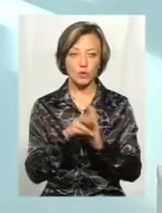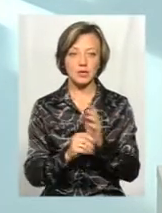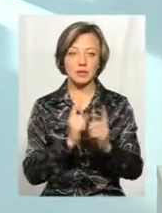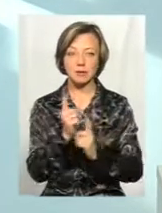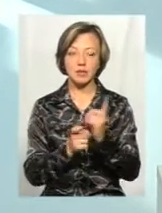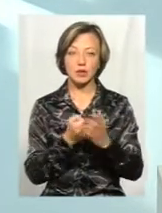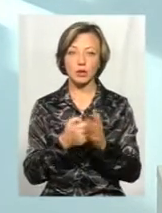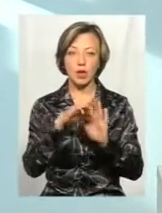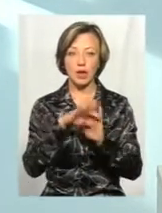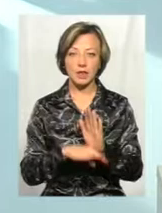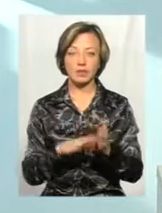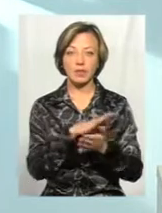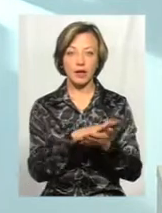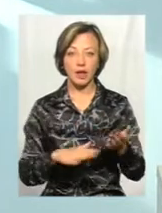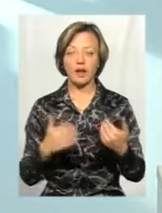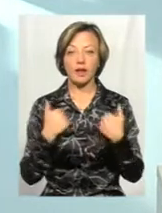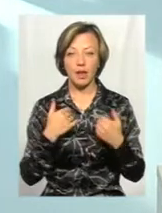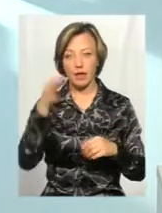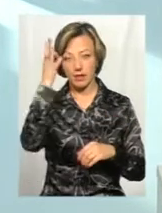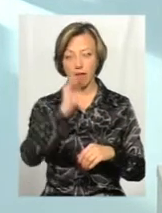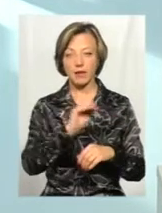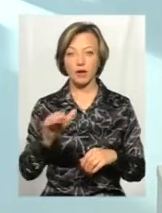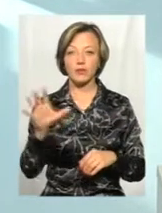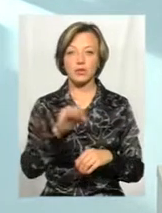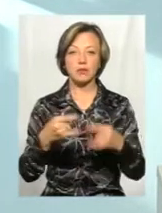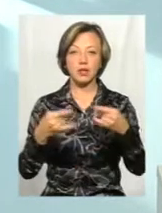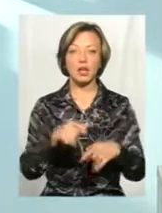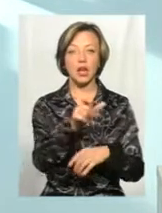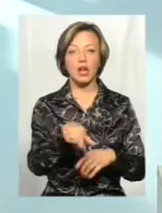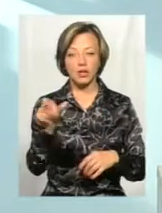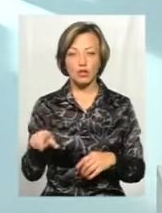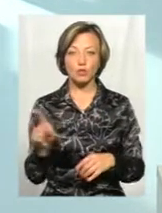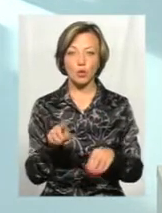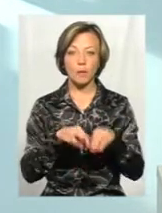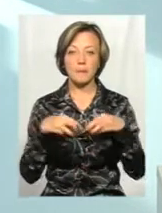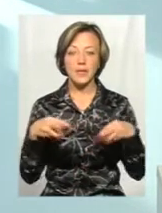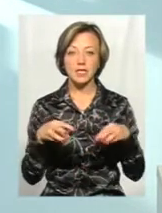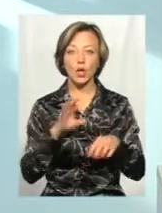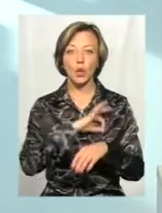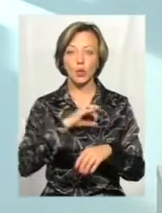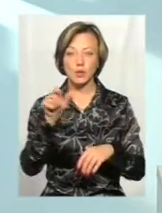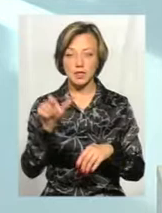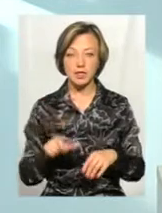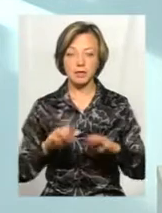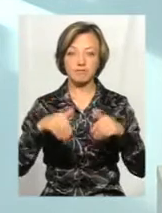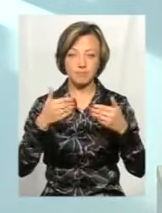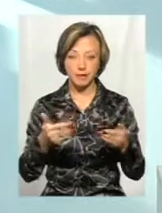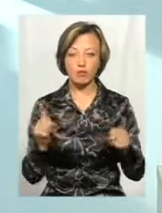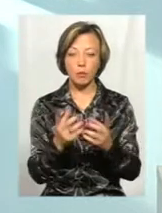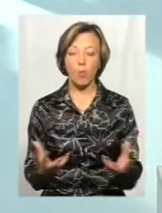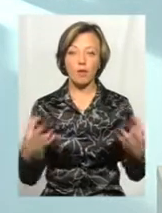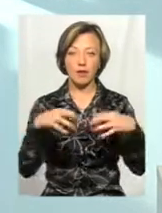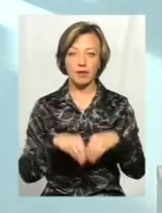до реєстру і так далі. Я нагадаю всім телеглядачам, що міністр юстиції ініціював те, щоб